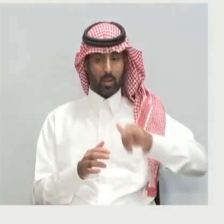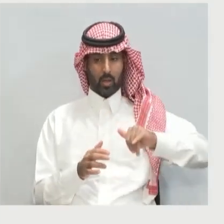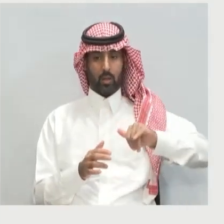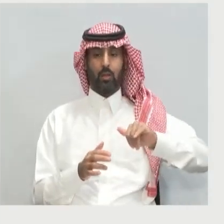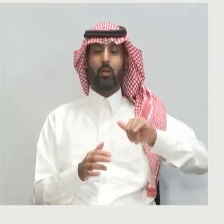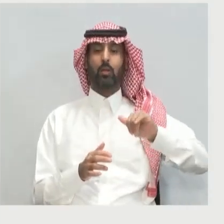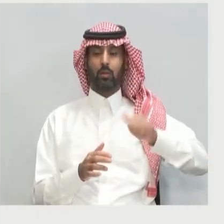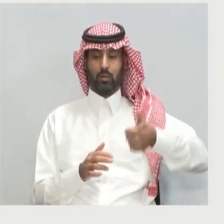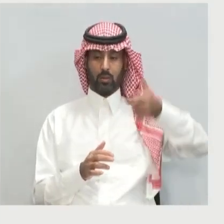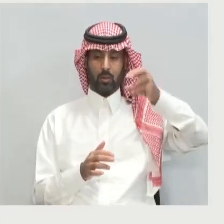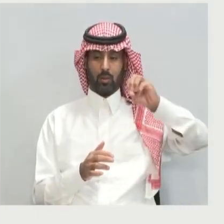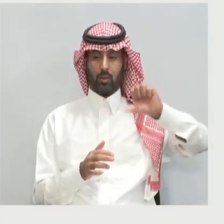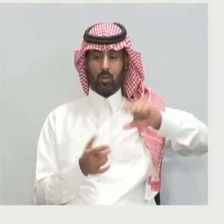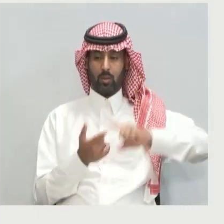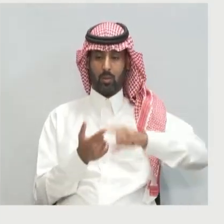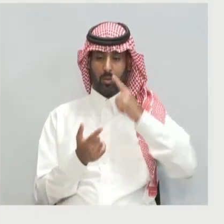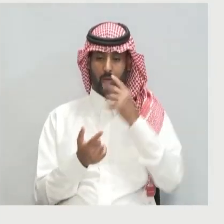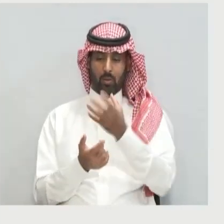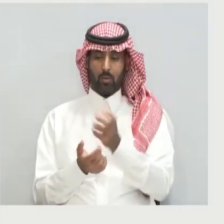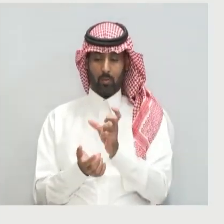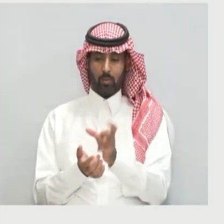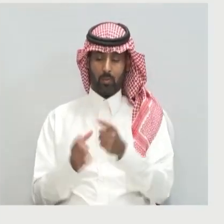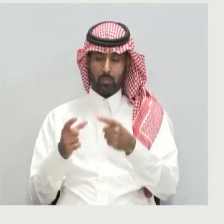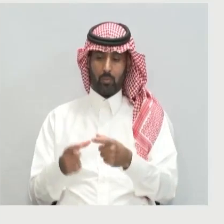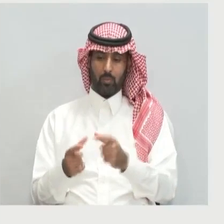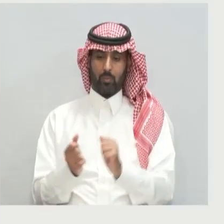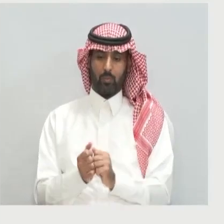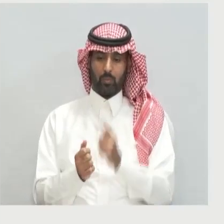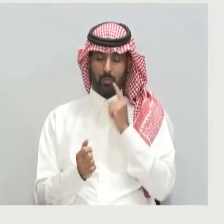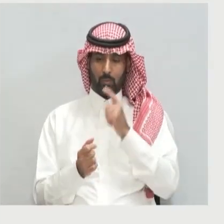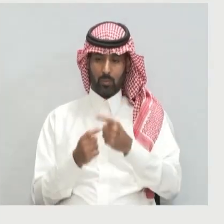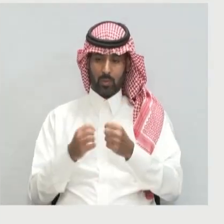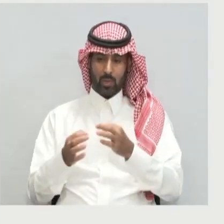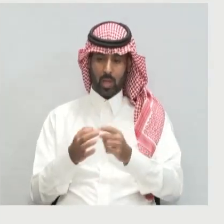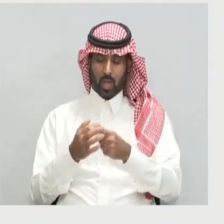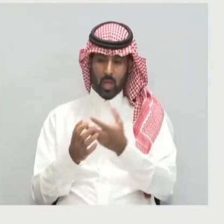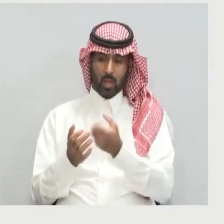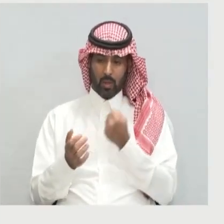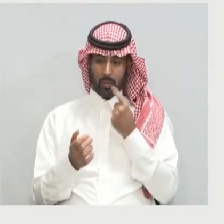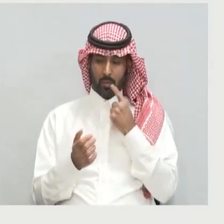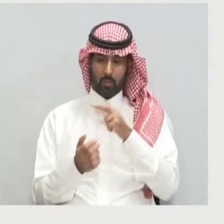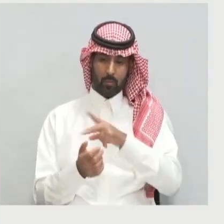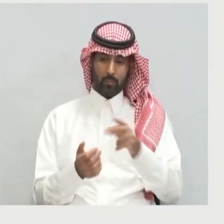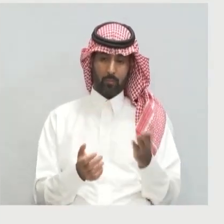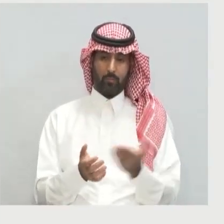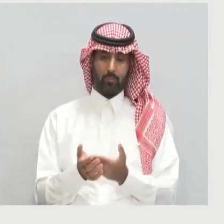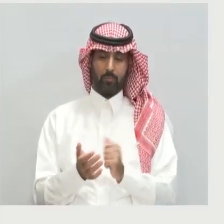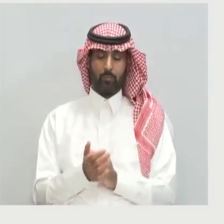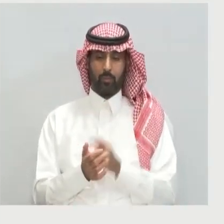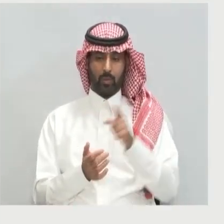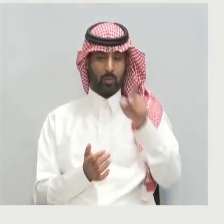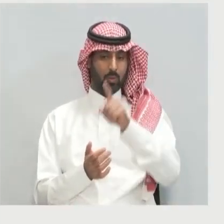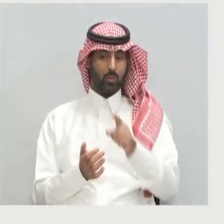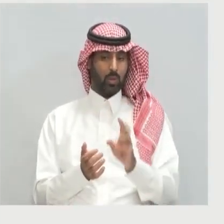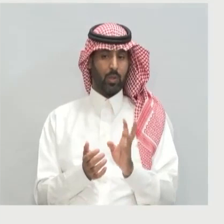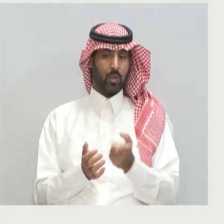استخدامها يوجد لدينا مجموعه من الروابط والنتائج المختلفه لدينا هنا سؤال